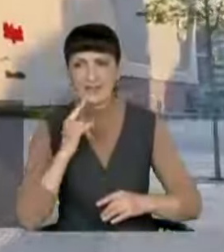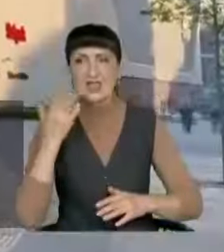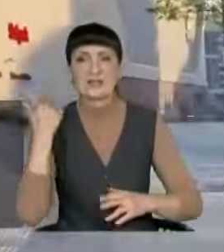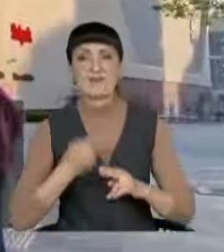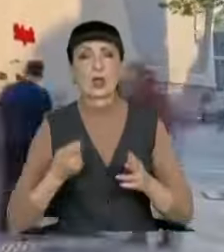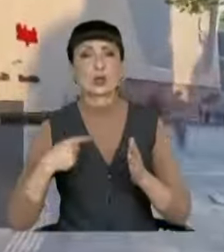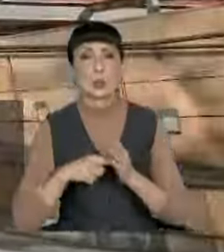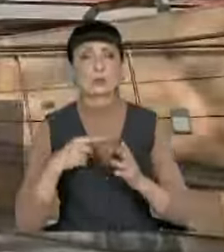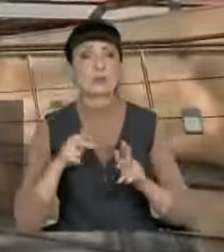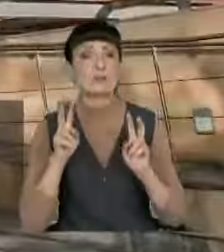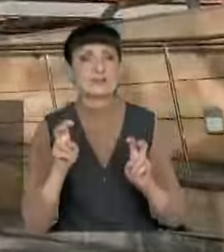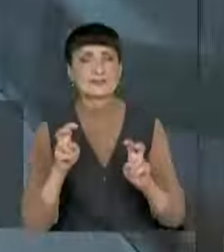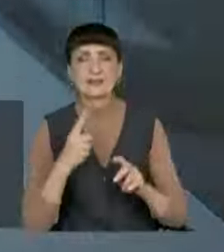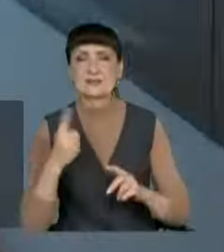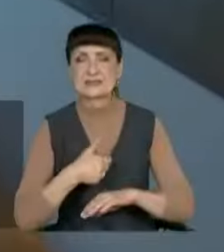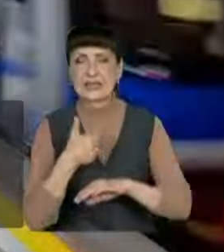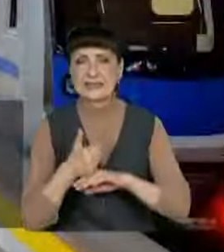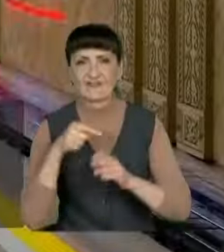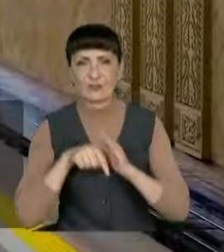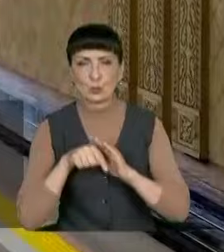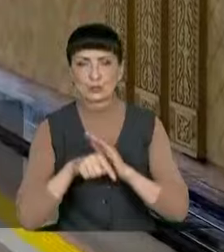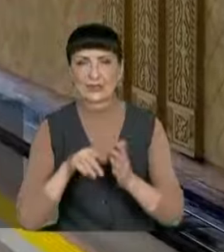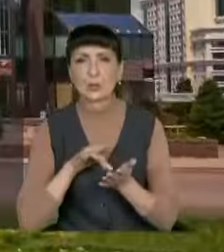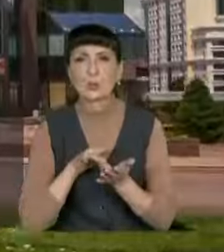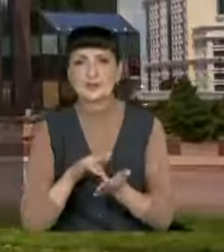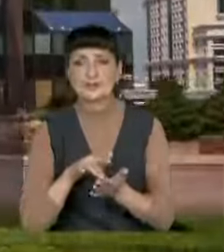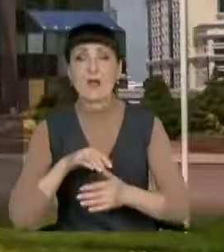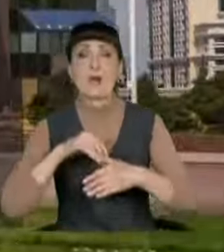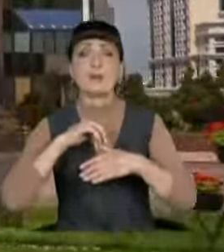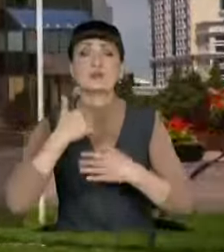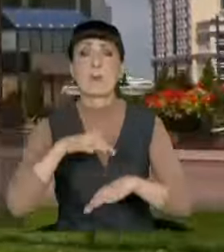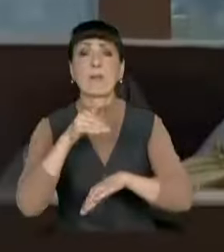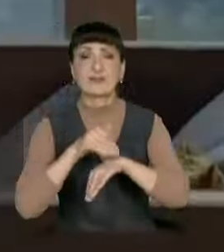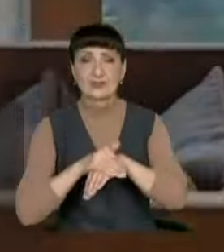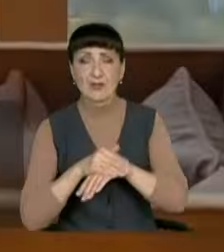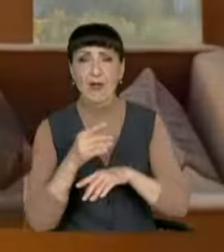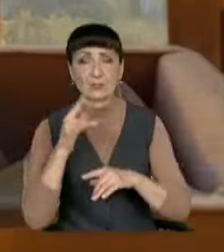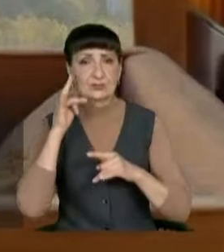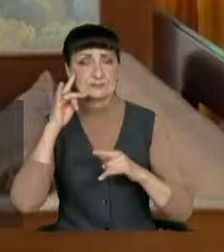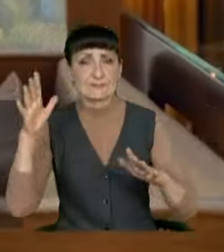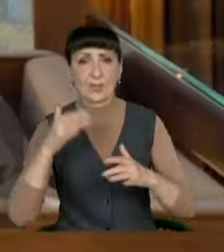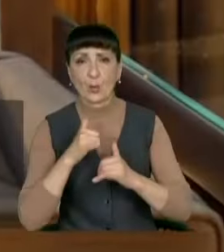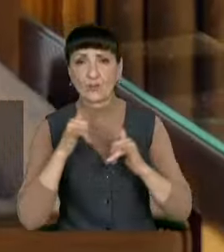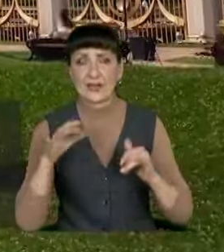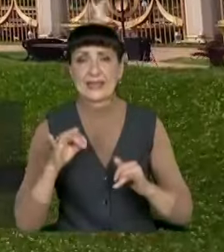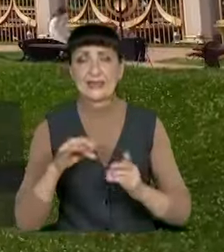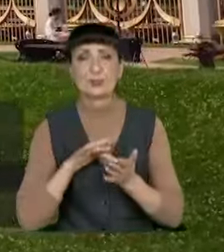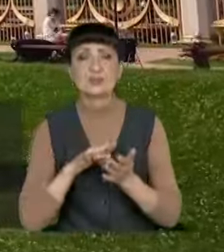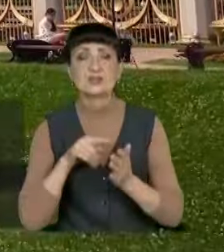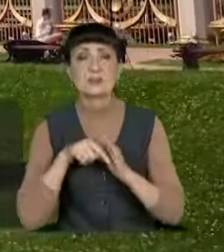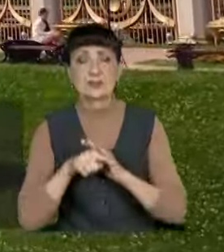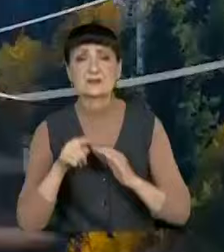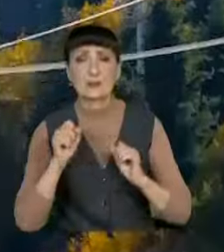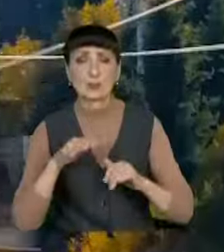этот город был признан одним из лидеров по внутреннему туризму, что подтверждает его растущую популярность и туристический потенциал, который